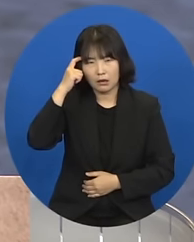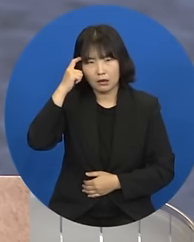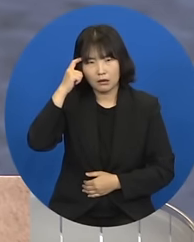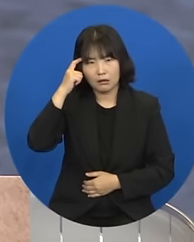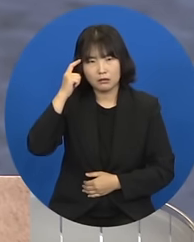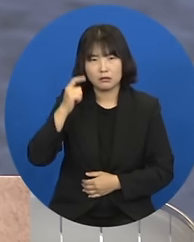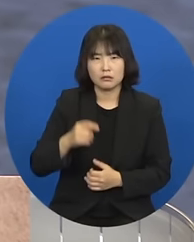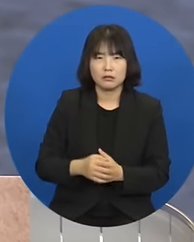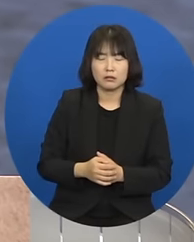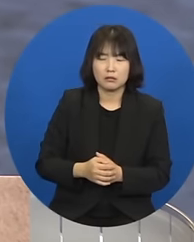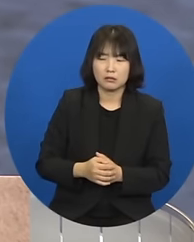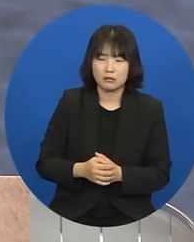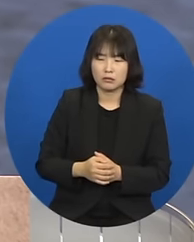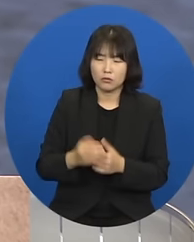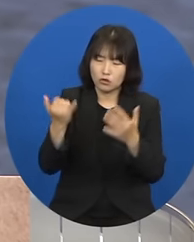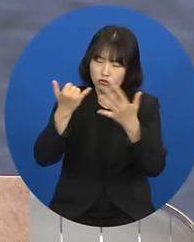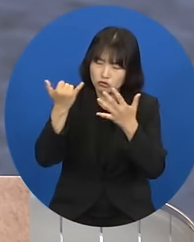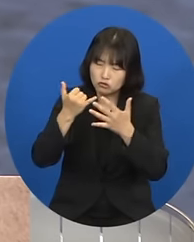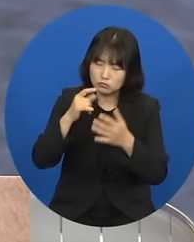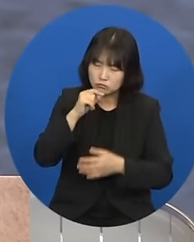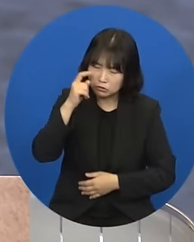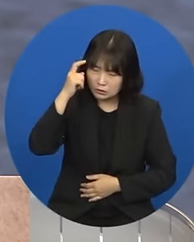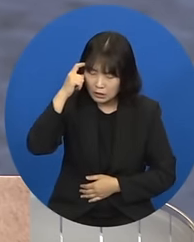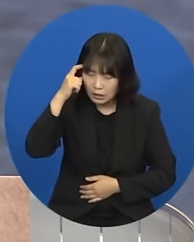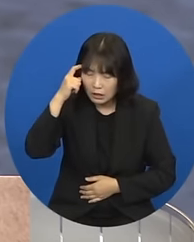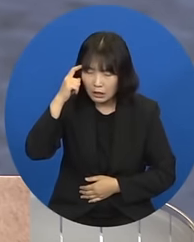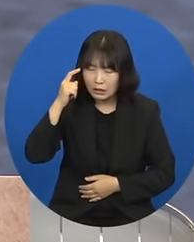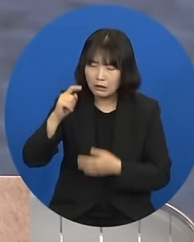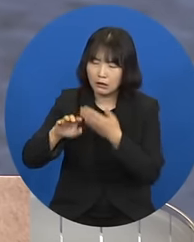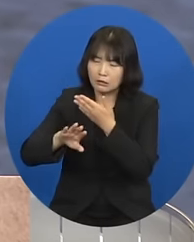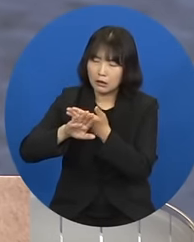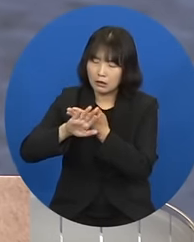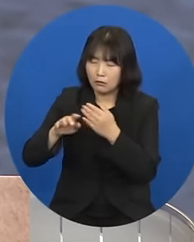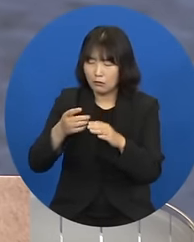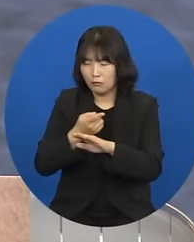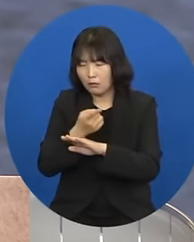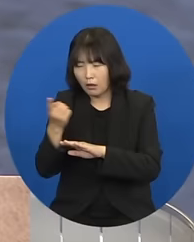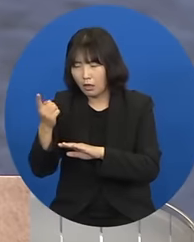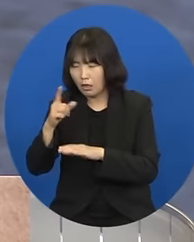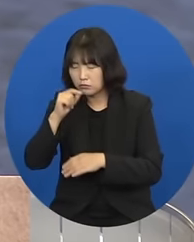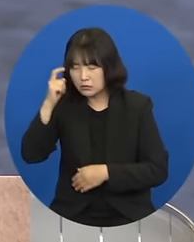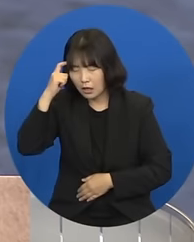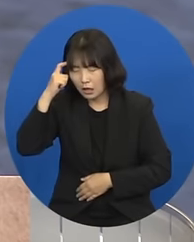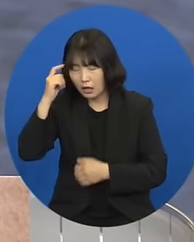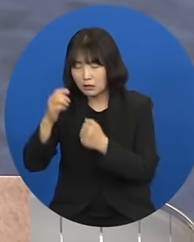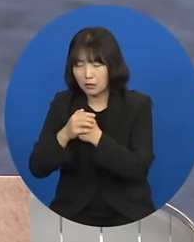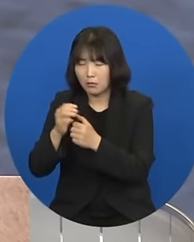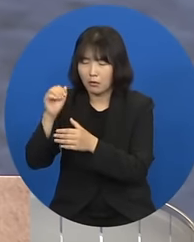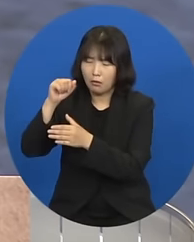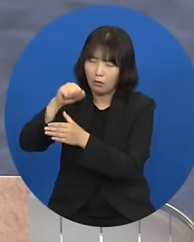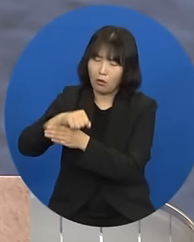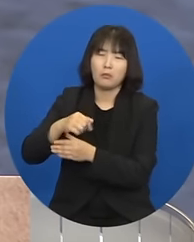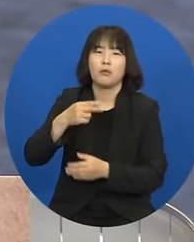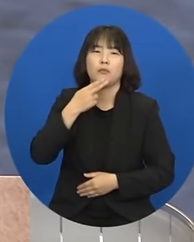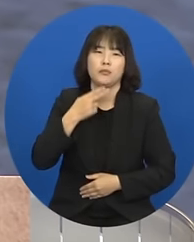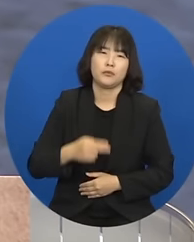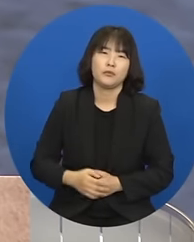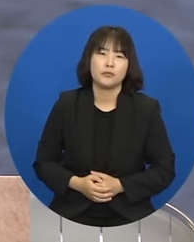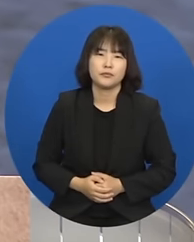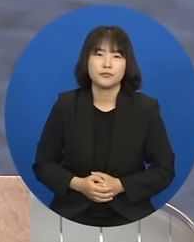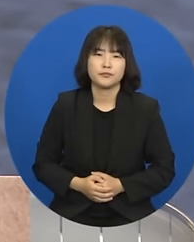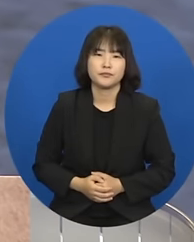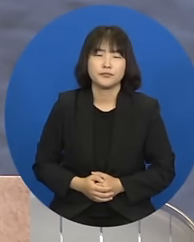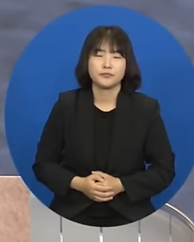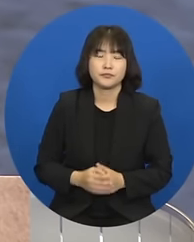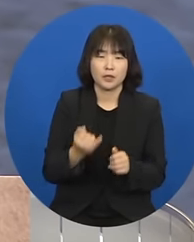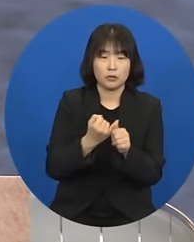걸. 유튜브를 묵상하고 다른 걸 묵상 너무 많이 묵상해서 거기에 대한 열매가 엉뚱한 게 나오고 있는 거죠.